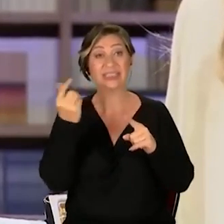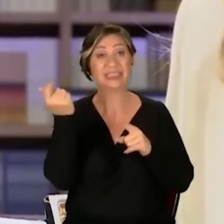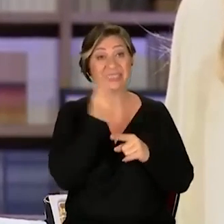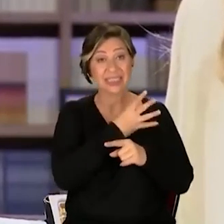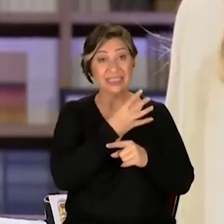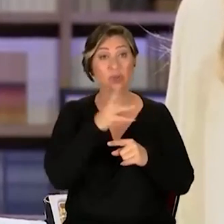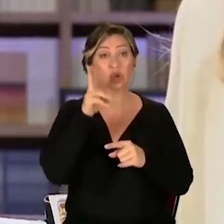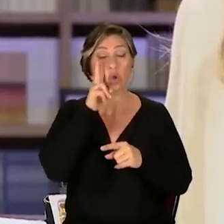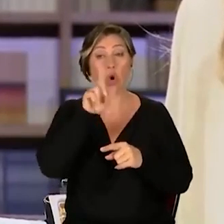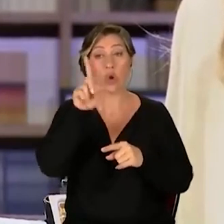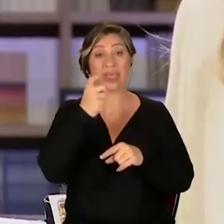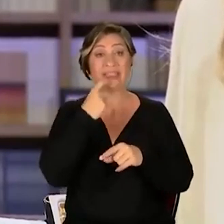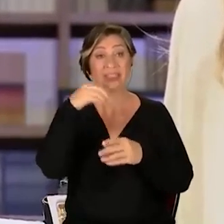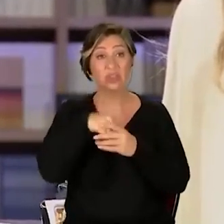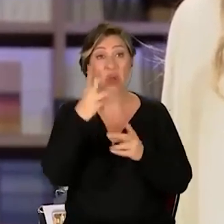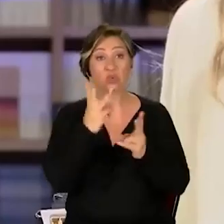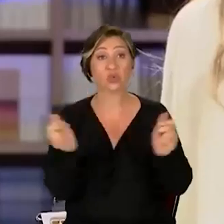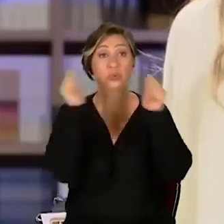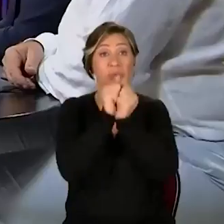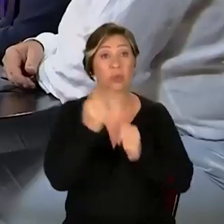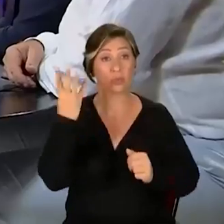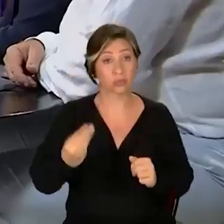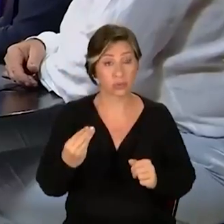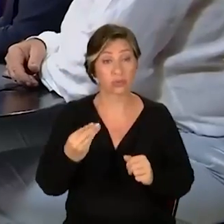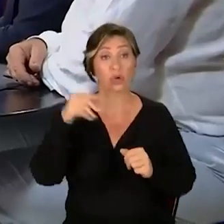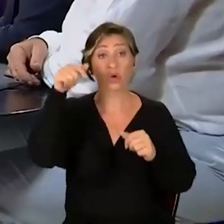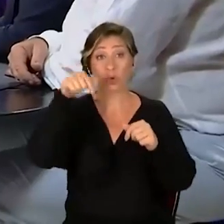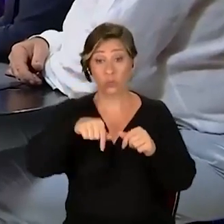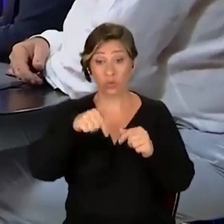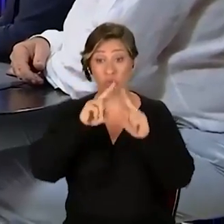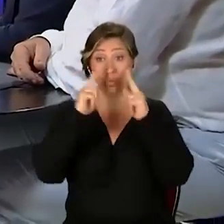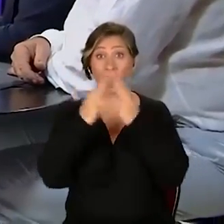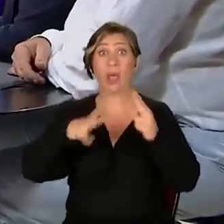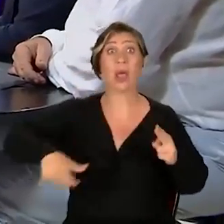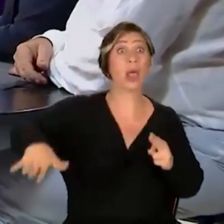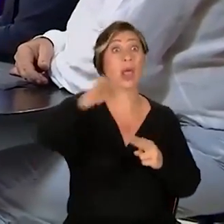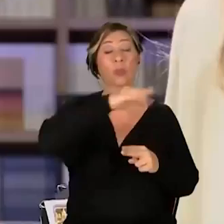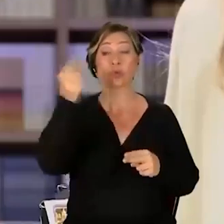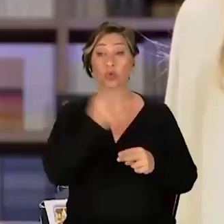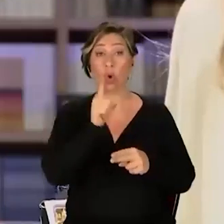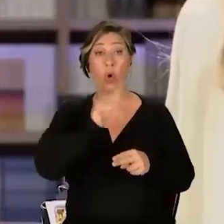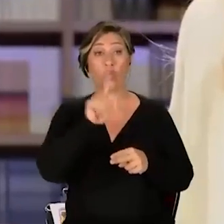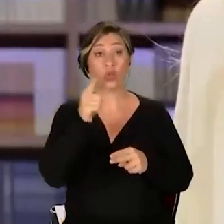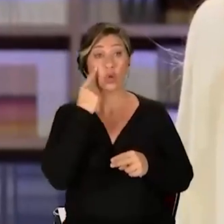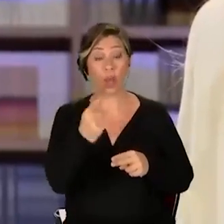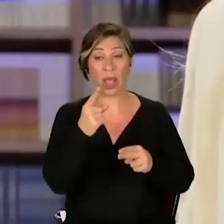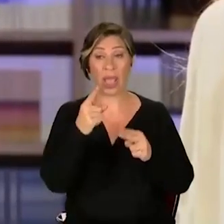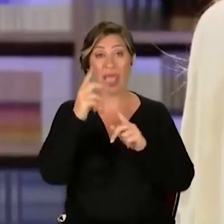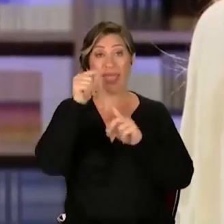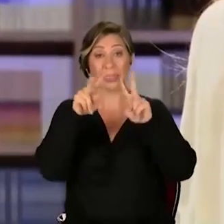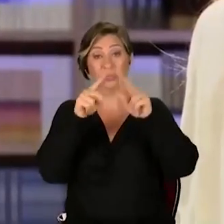sayısı son 10 yılda 3'e katlanmış. Bugün tüm dünya nüfusunda %10 oranında